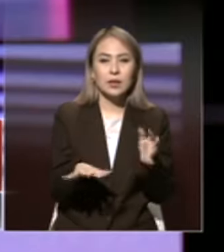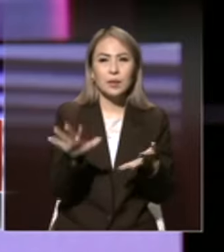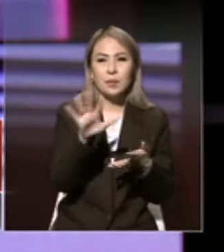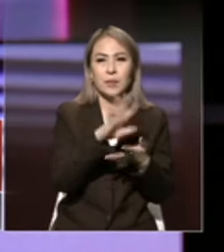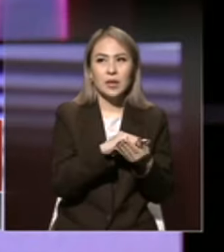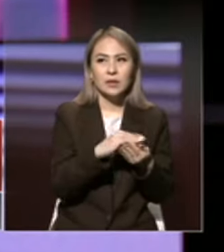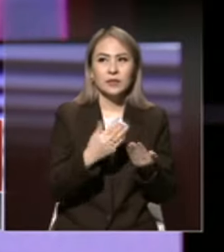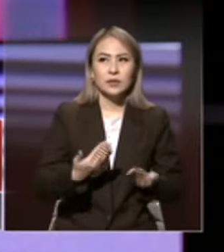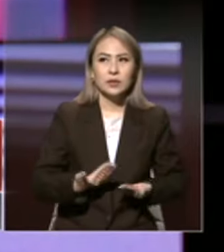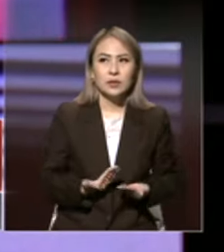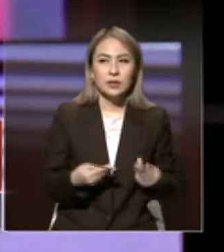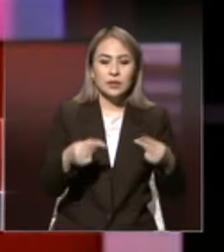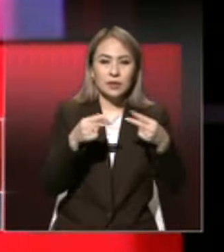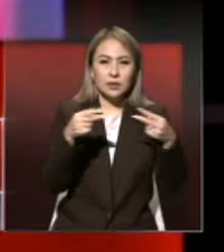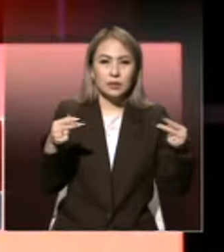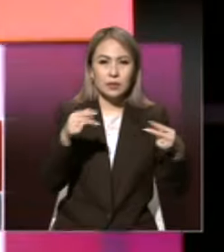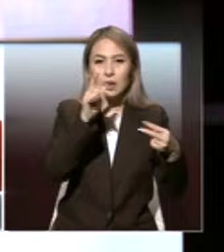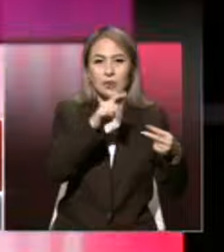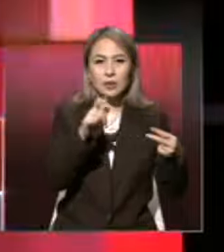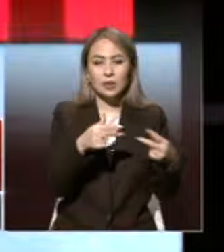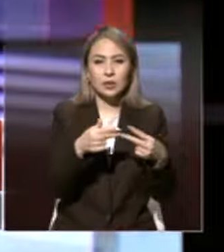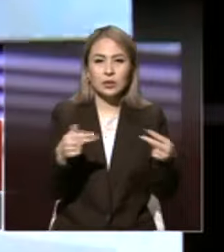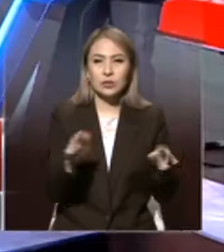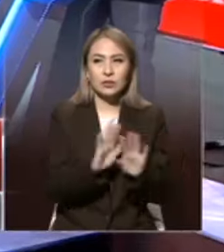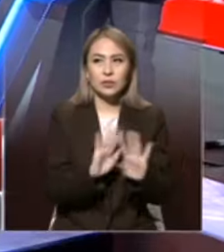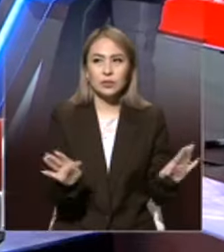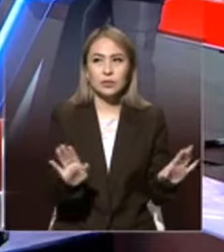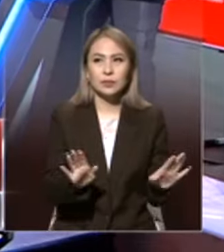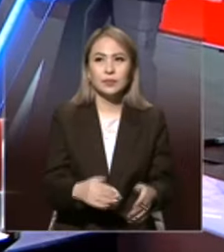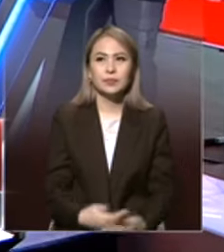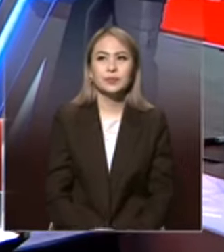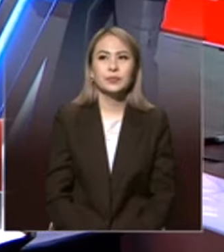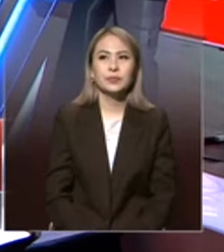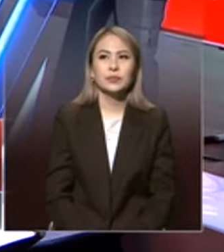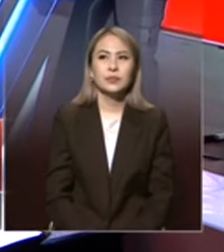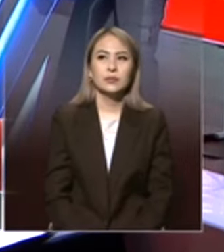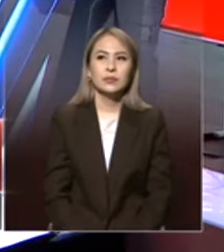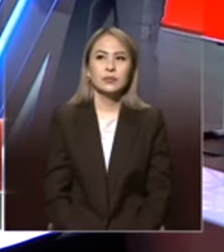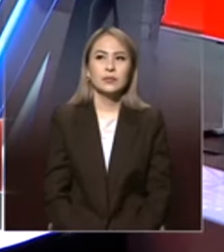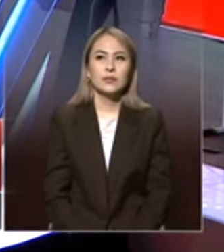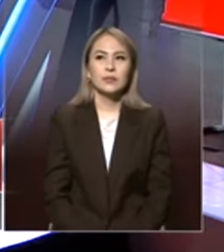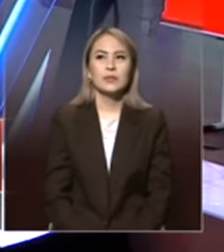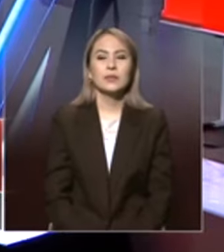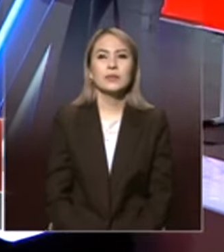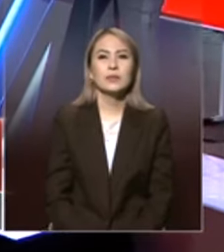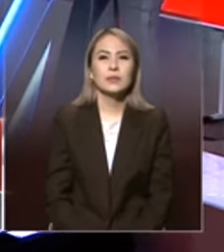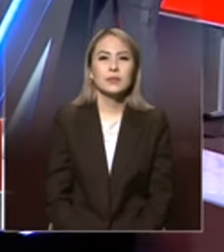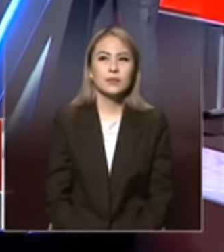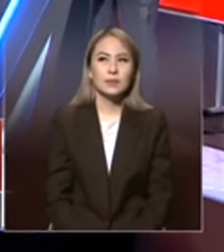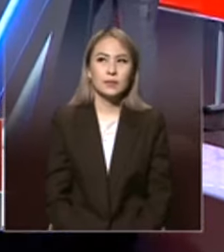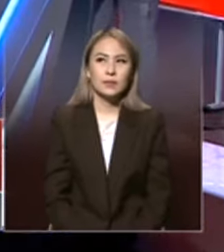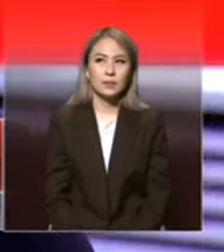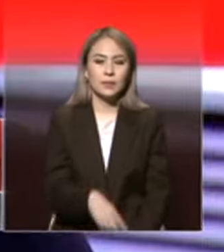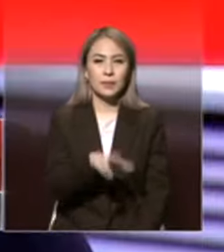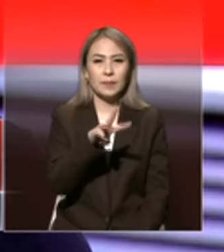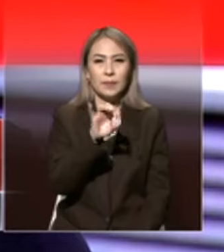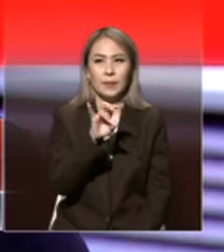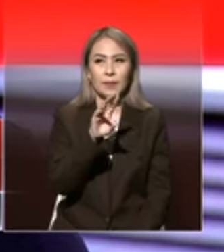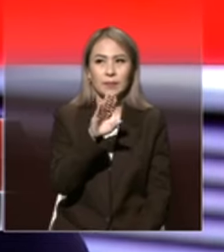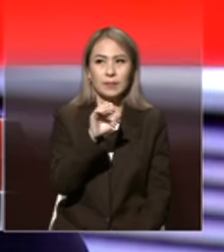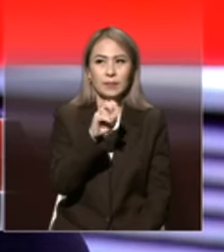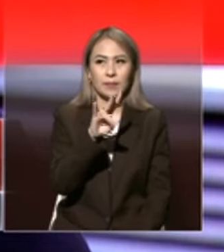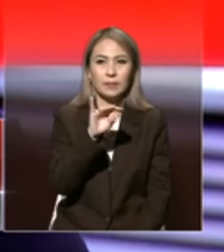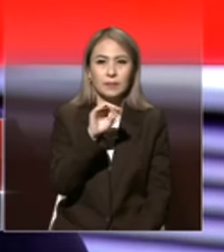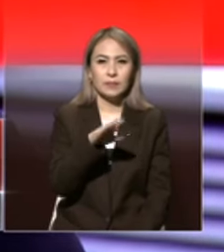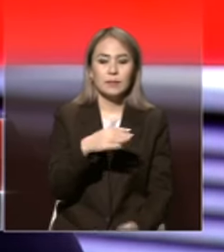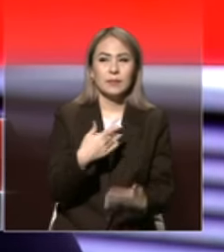барлық тұрғыдан тең, адамдар тең. Заң алдында тең. Жаннұр ханым, сіз менталитет деген кезде не айтқыңыз келіп отыр? Менталитеттегі айырмашылық қалай сонда ол?